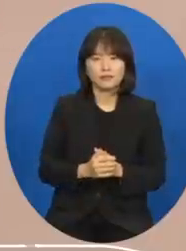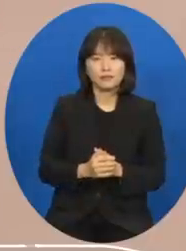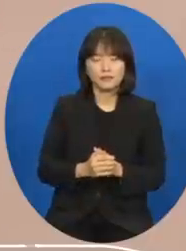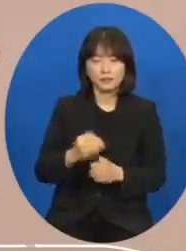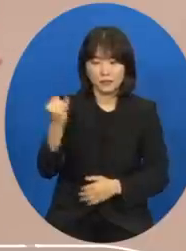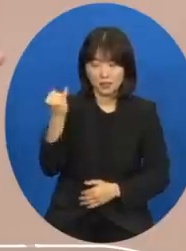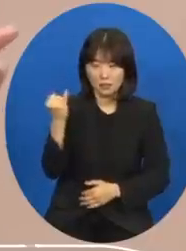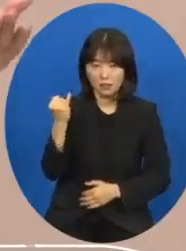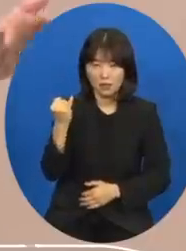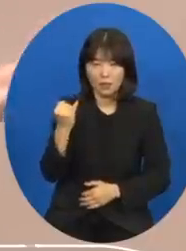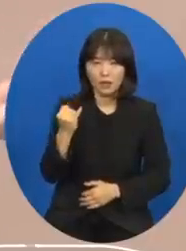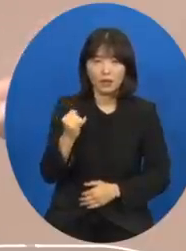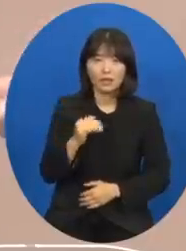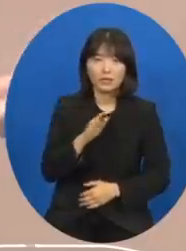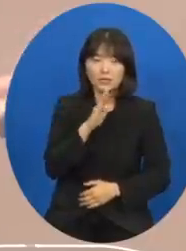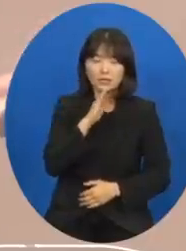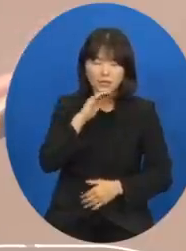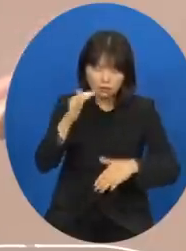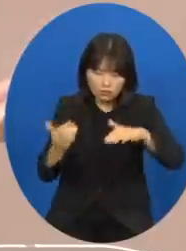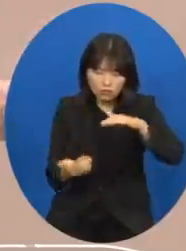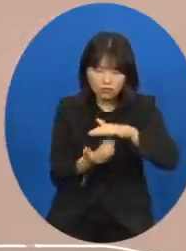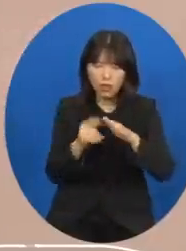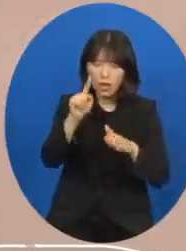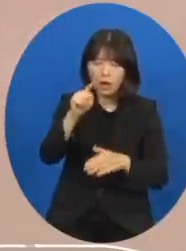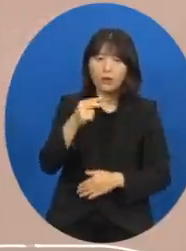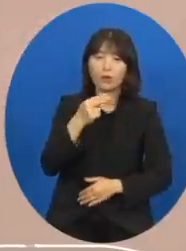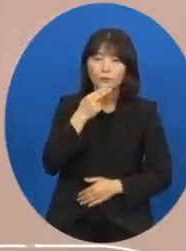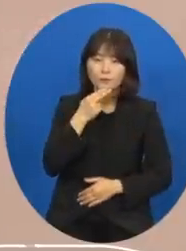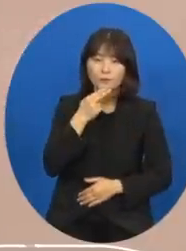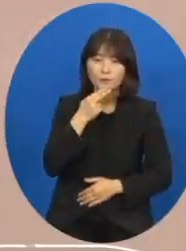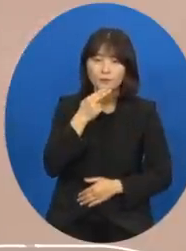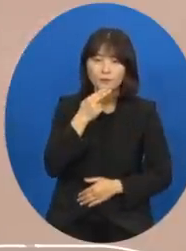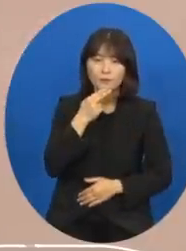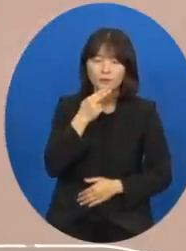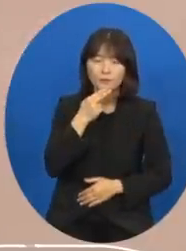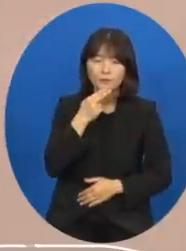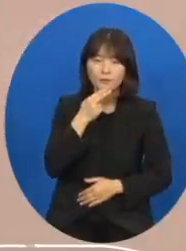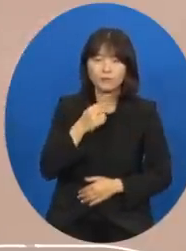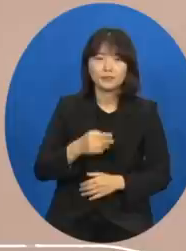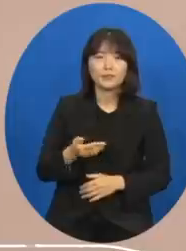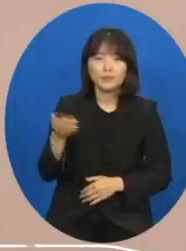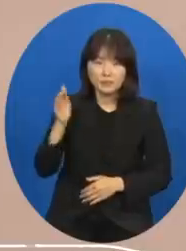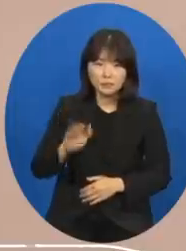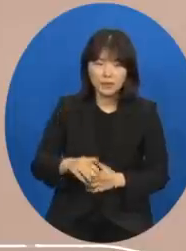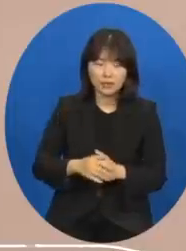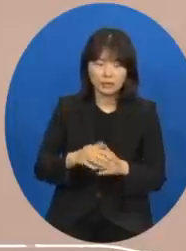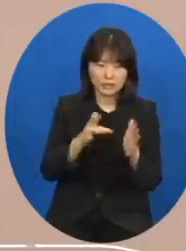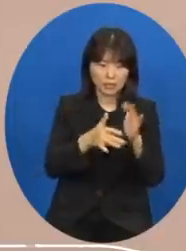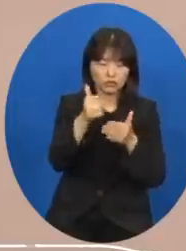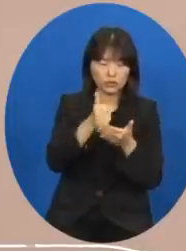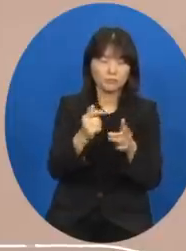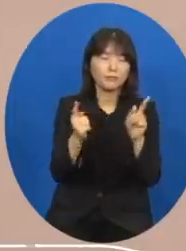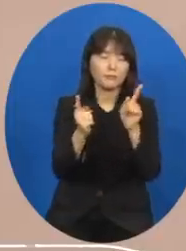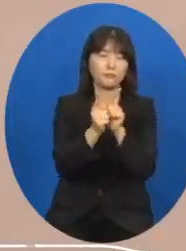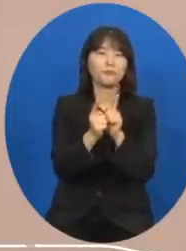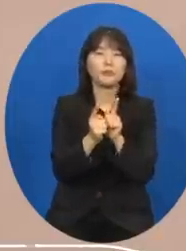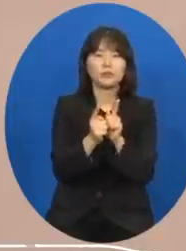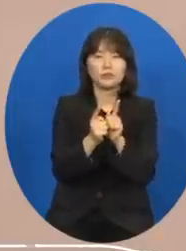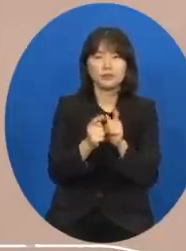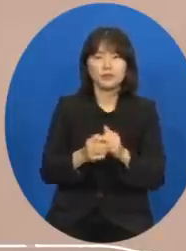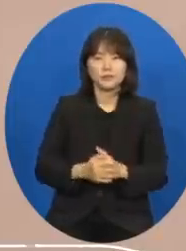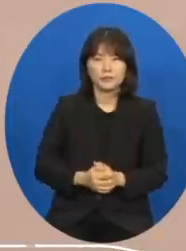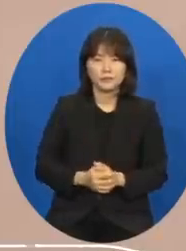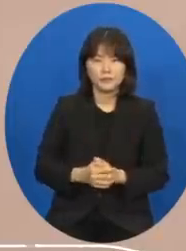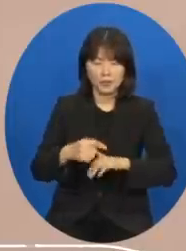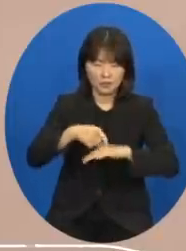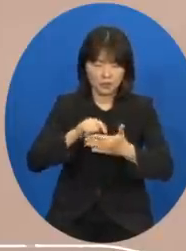여인에게는 실제로 이루어진 건 아무것도 없어요. 그냥 그 모습 그대로죠. 단 예수님 만났다는 것뿐이에요.